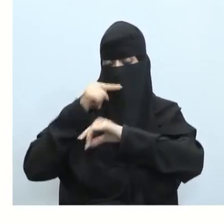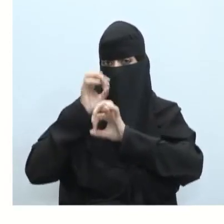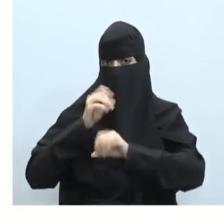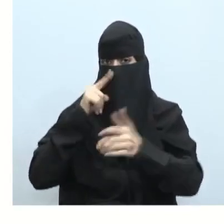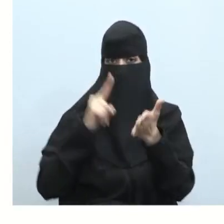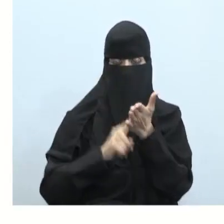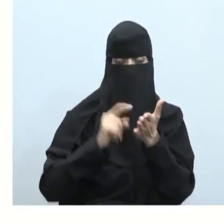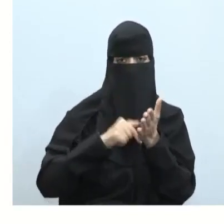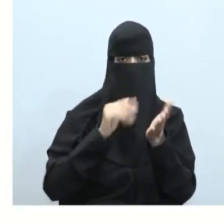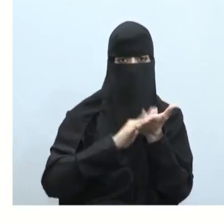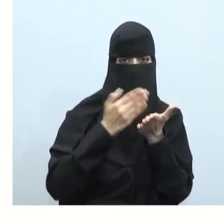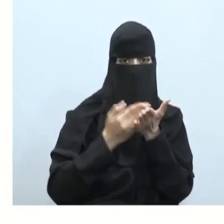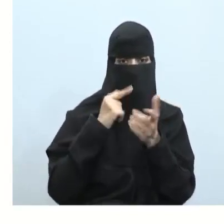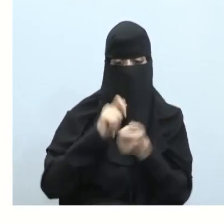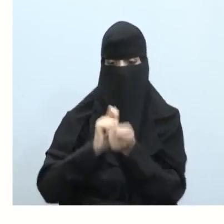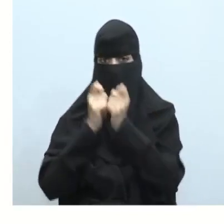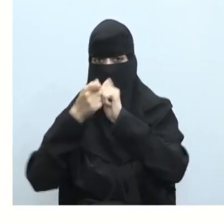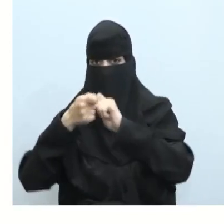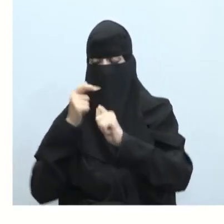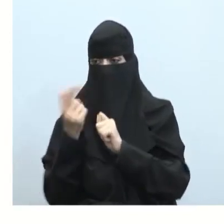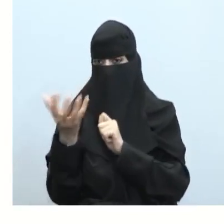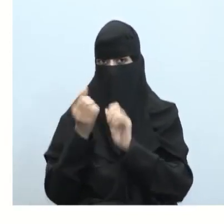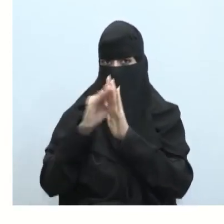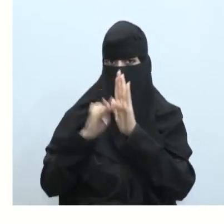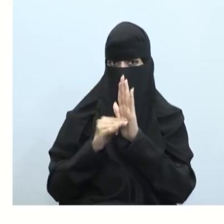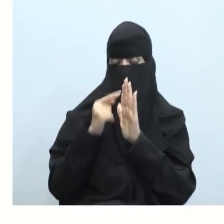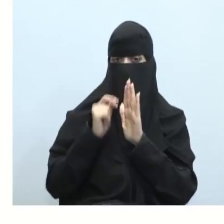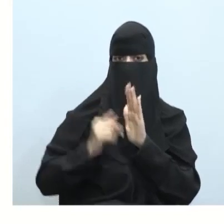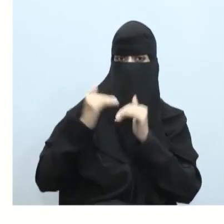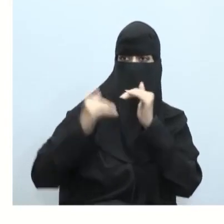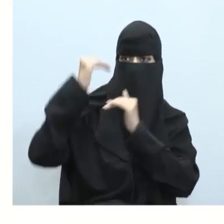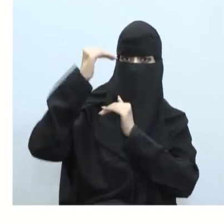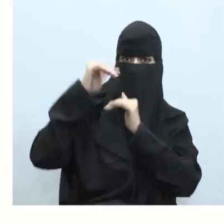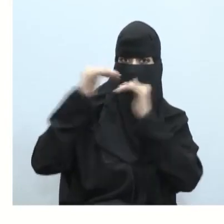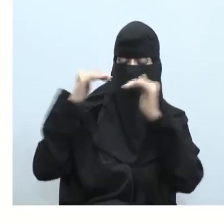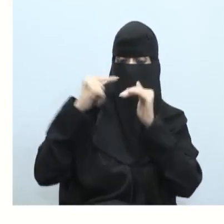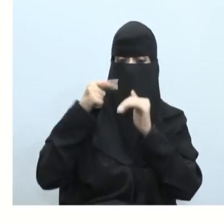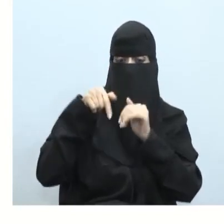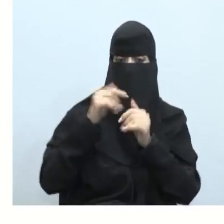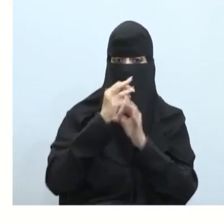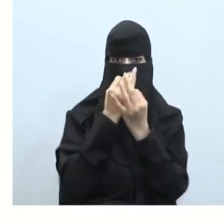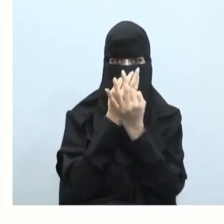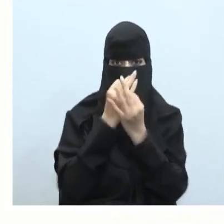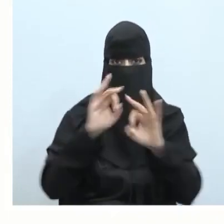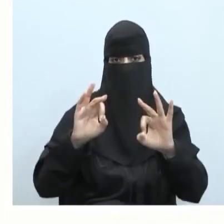المترجم يحول البرنامج المصدري المكتوب بلغه البرمجه عاليه المستوى باكمله